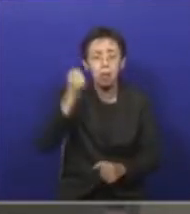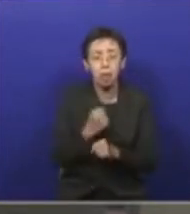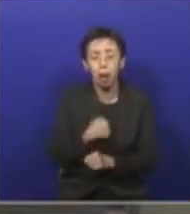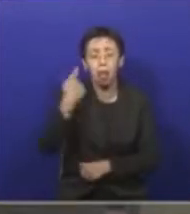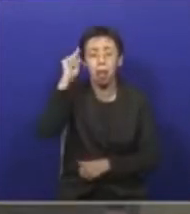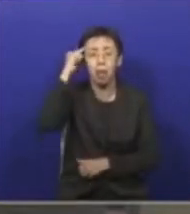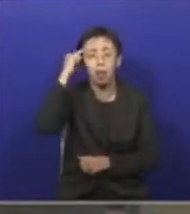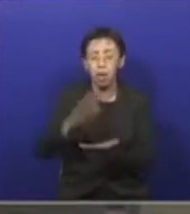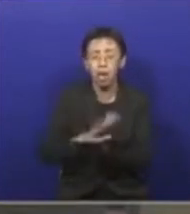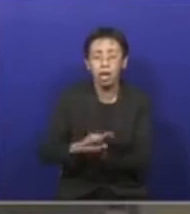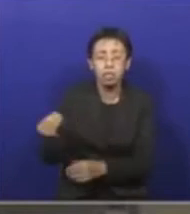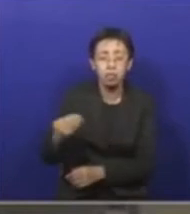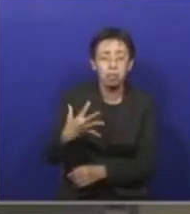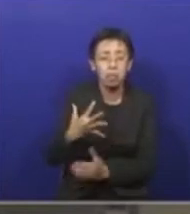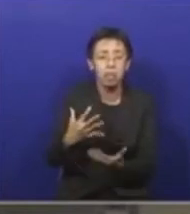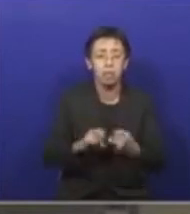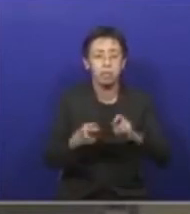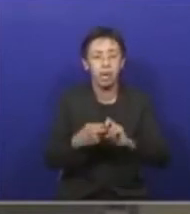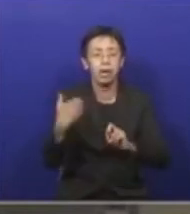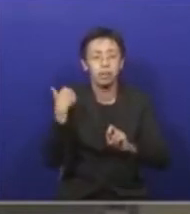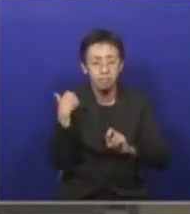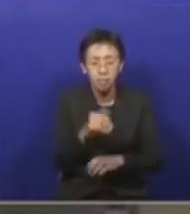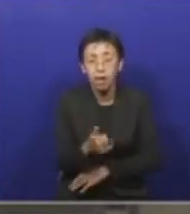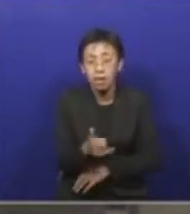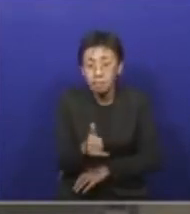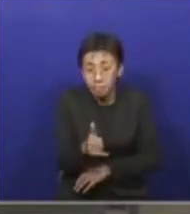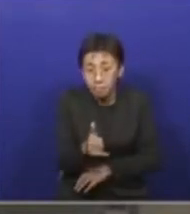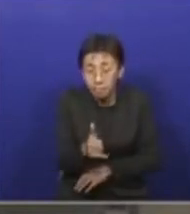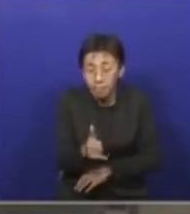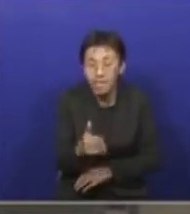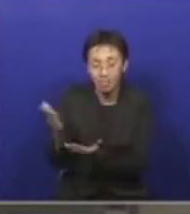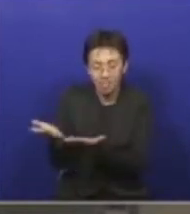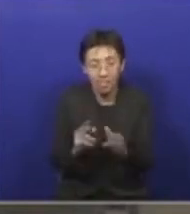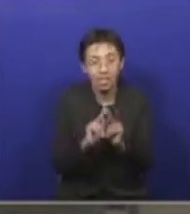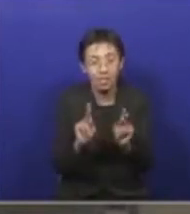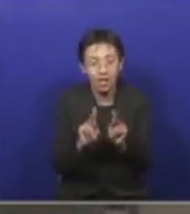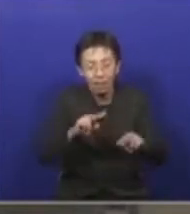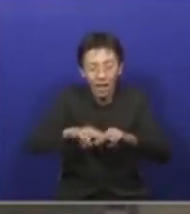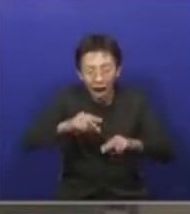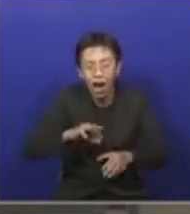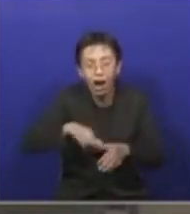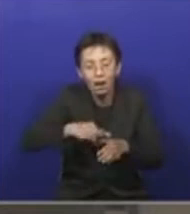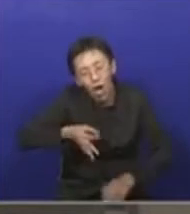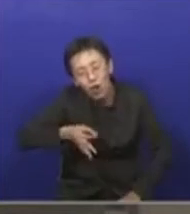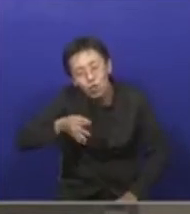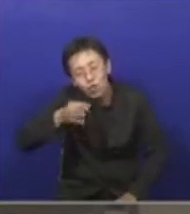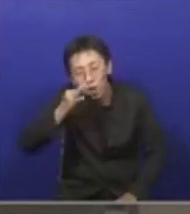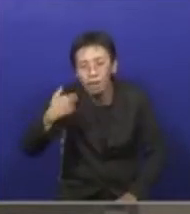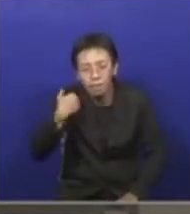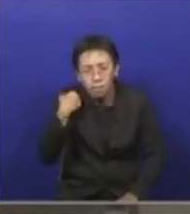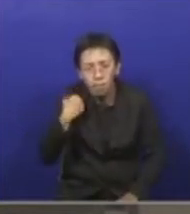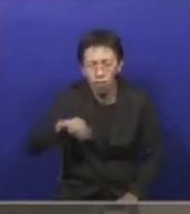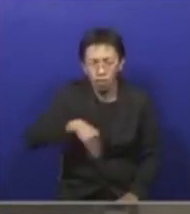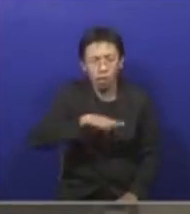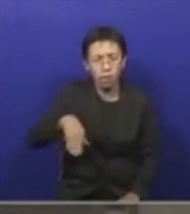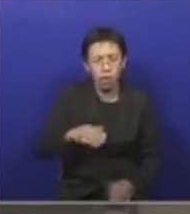กที่จะไม่ส่งอะไรกลับมาให้กับพวกเราเลยนะครับและบางครั้งก็มีการเชื้อเชิญกรรมาธิการไปนั่งทานกาแฟด้วยกันเสียอีกทำให้พวกเราในฐ